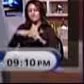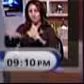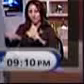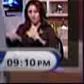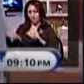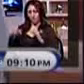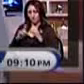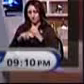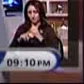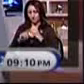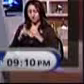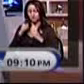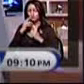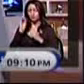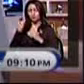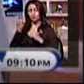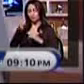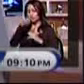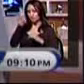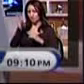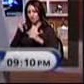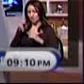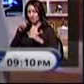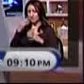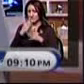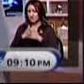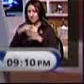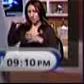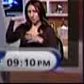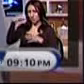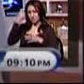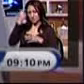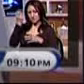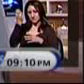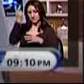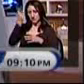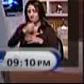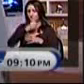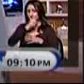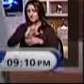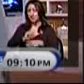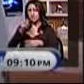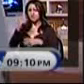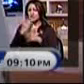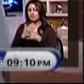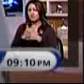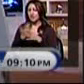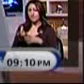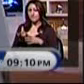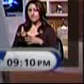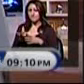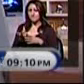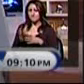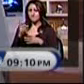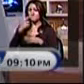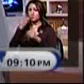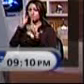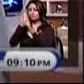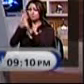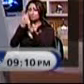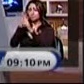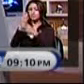فانا قلت له يا اخي انت طبعا بياخد دعم من وزارة الثقافة الفرنسية كبير جدا، قلت له انت يعني عمال تهاجم